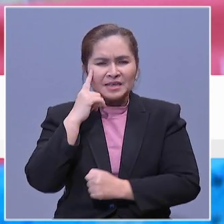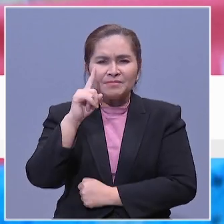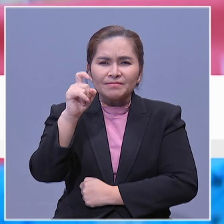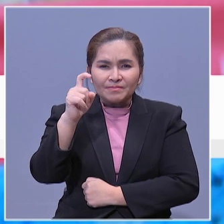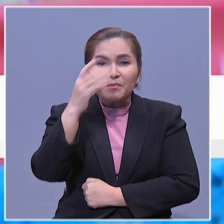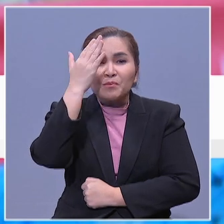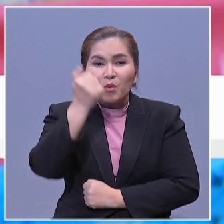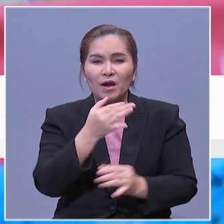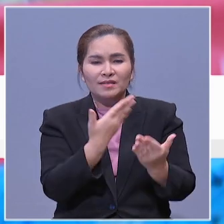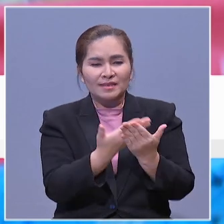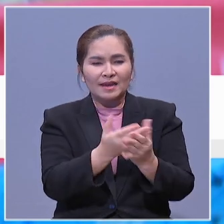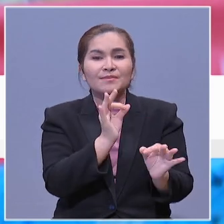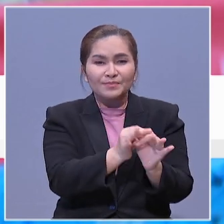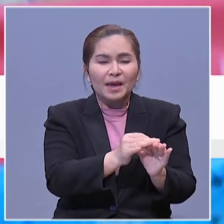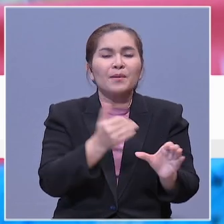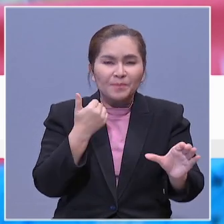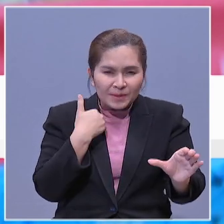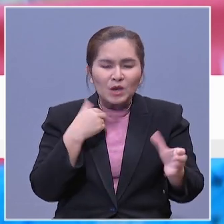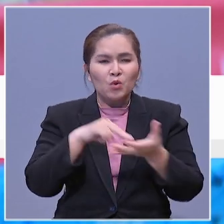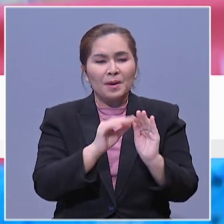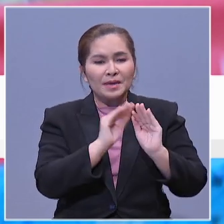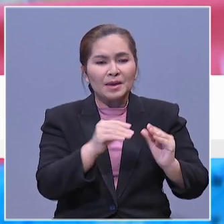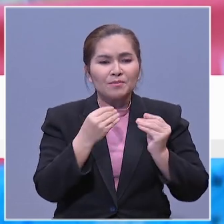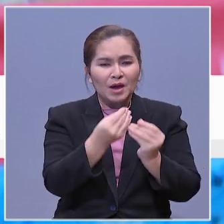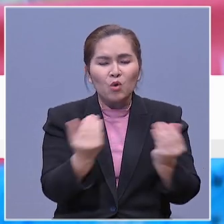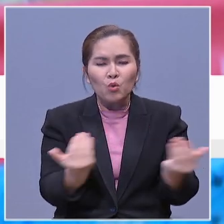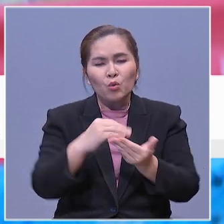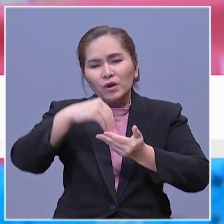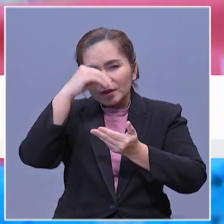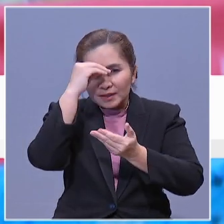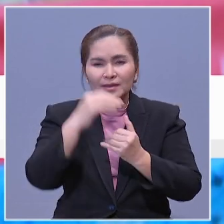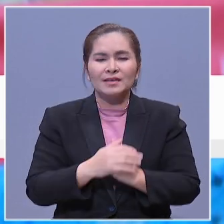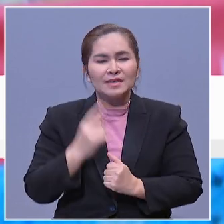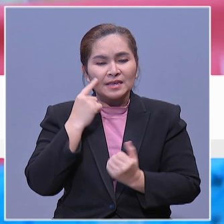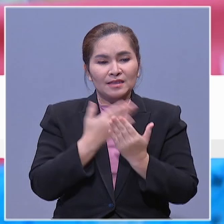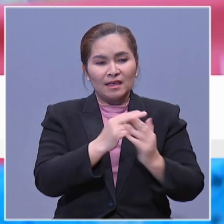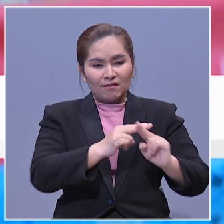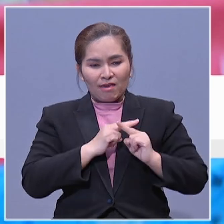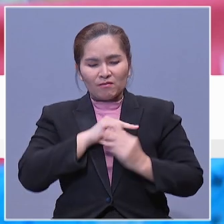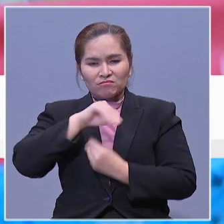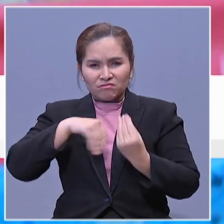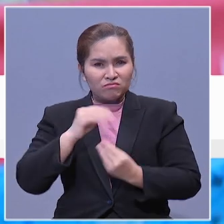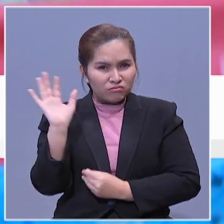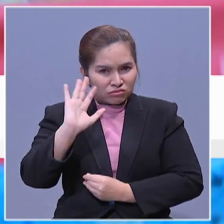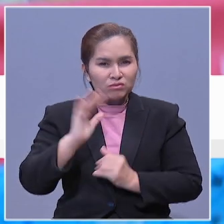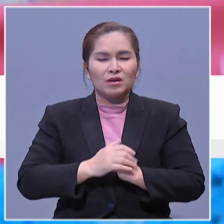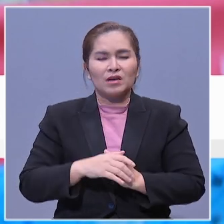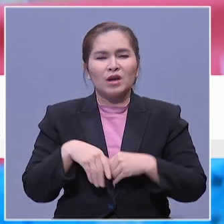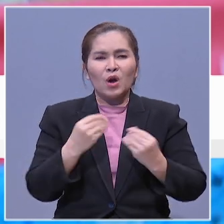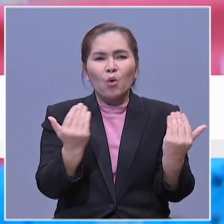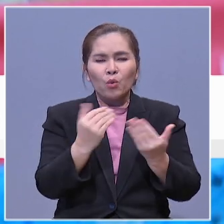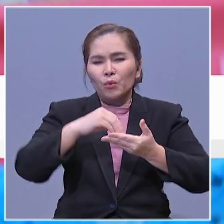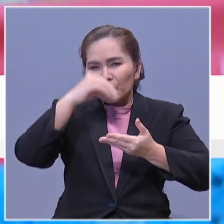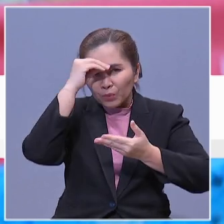เพราะว่าเงินในบัญชีเยอะนี่ครับส่วนมากเขาจะเก็บให้ลูกเรียนกันไม่ได้มาใช้ส่วนตัวเก็บให้ลูกเรีย